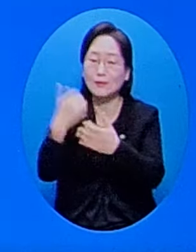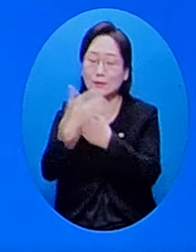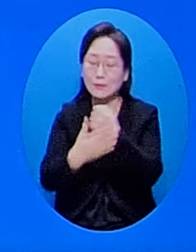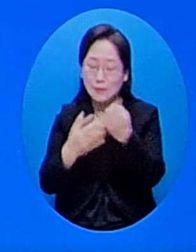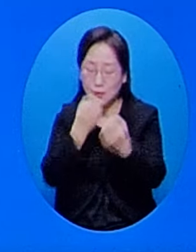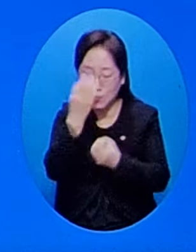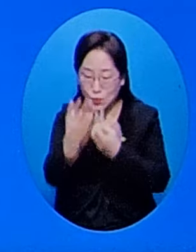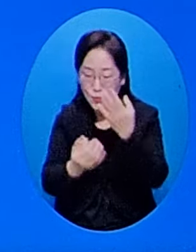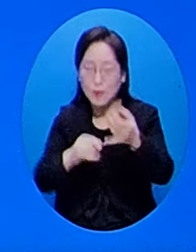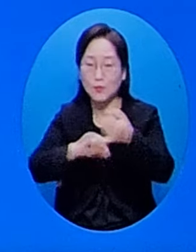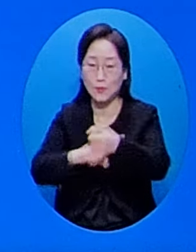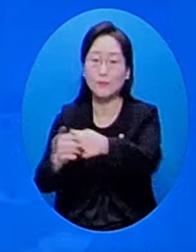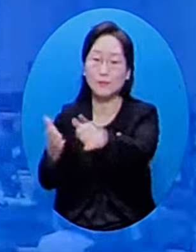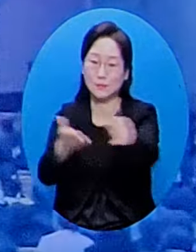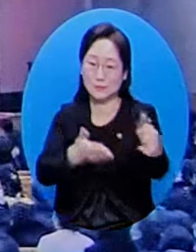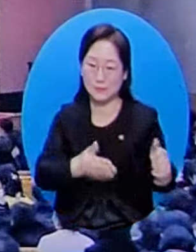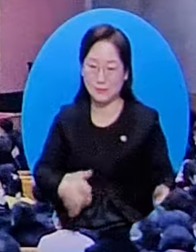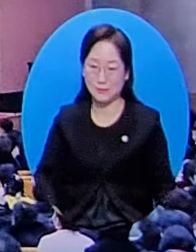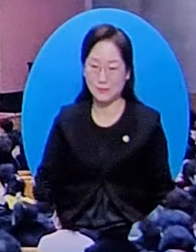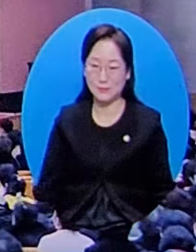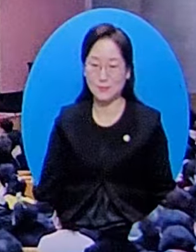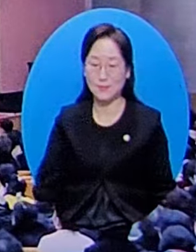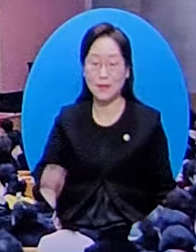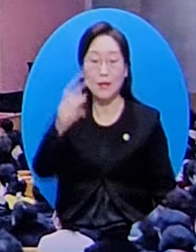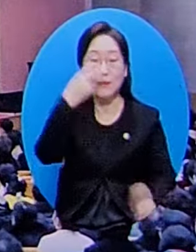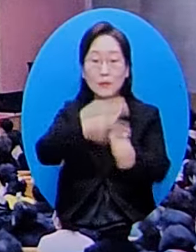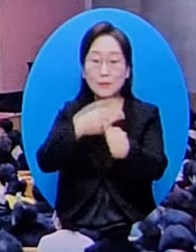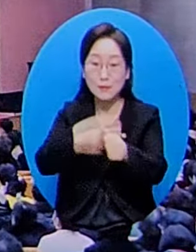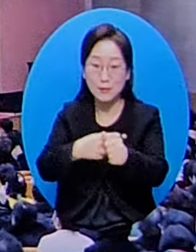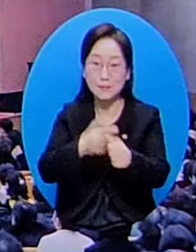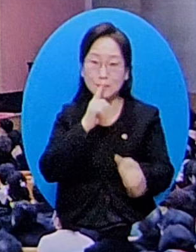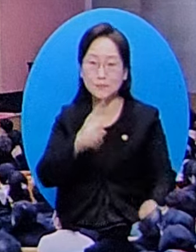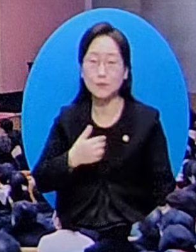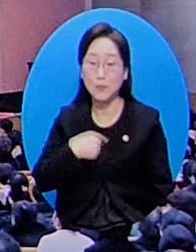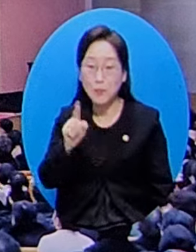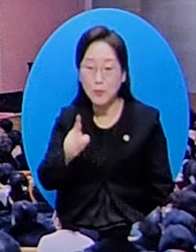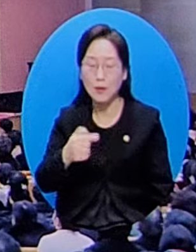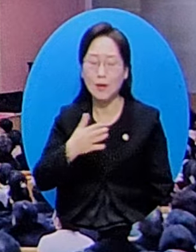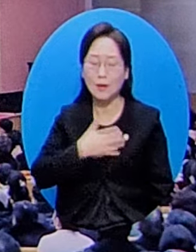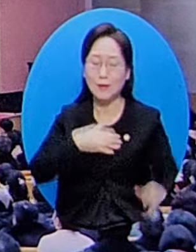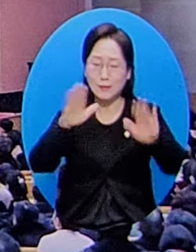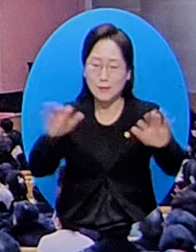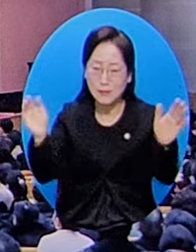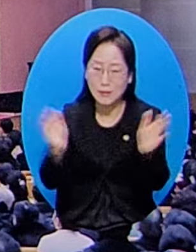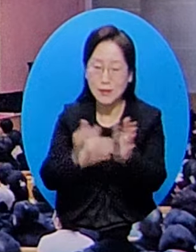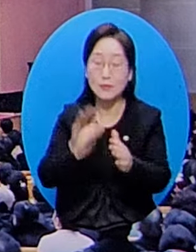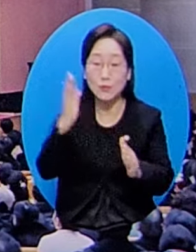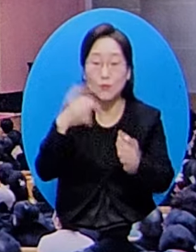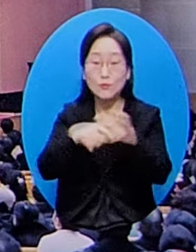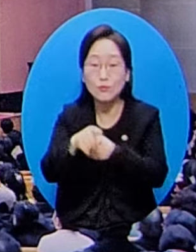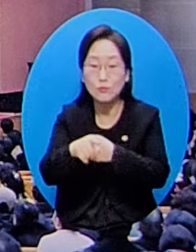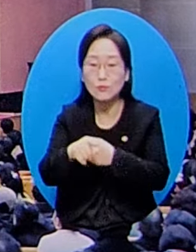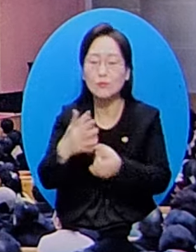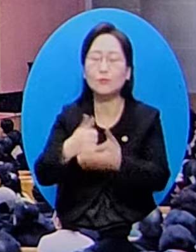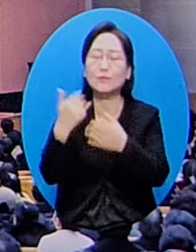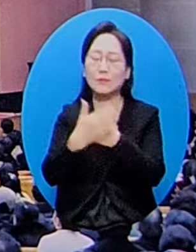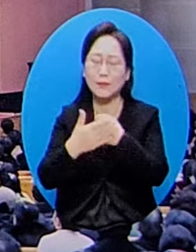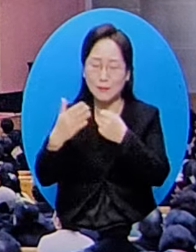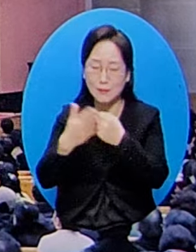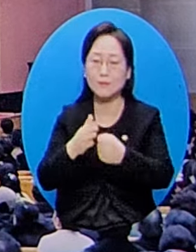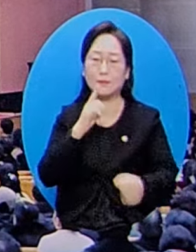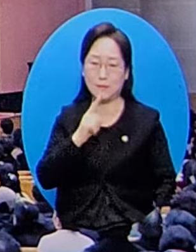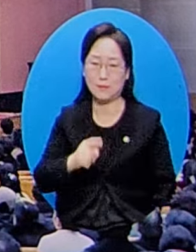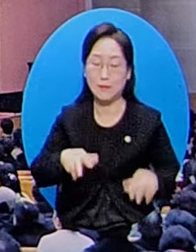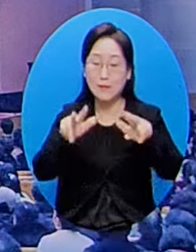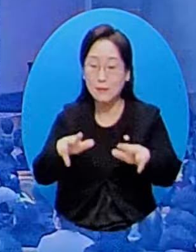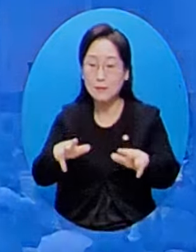고백하는 우리 모두가 되기를 바랍니다. 사도 바울이 고백합니다. 나의 나된 것은 주님의 은혜라. 여러분, 여러분이 오늘 여기